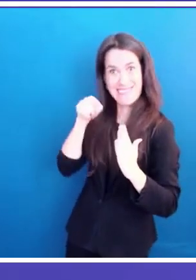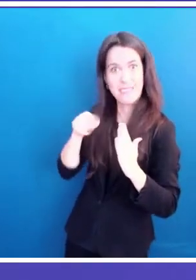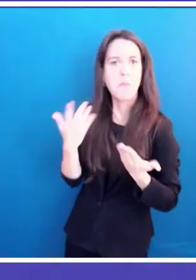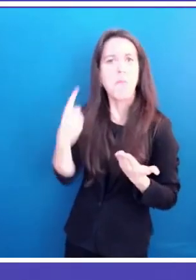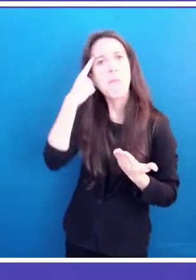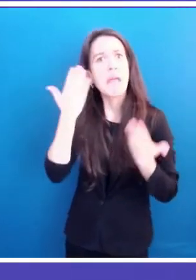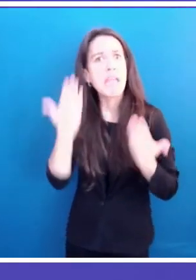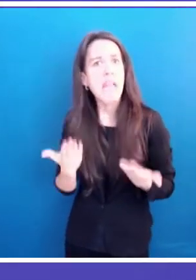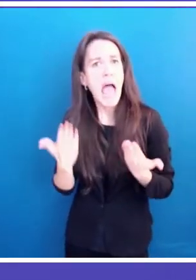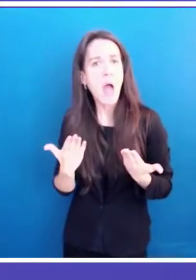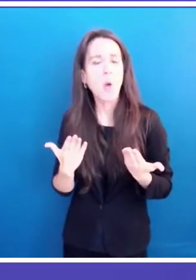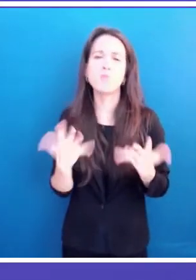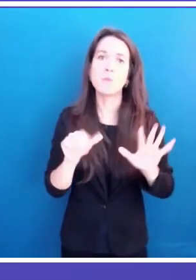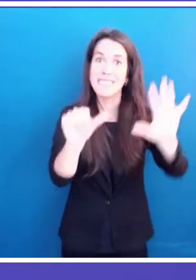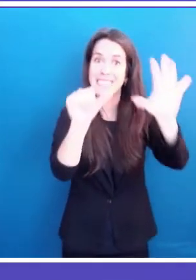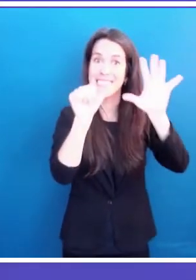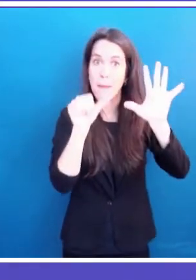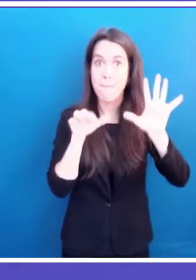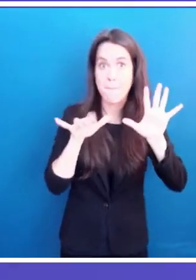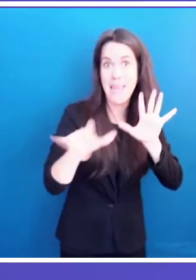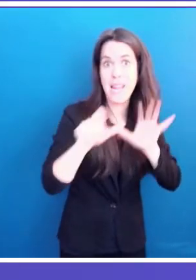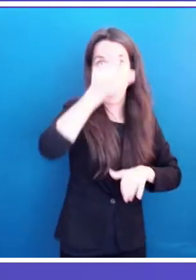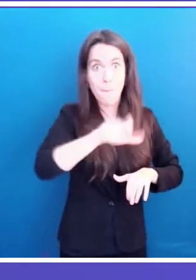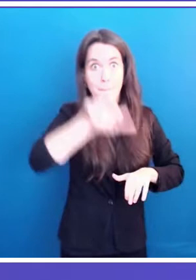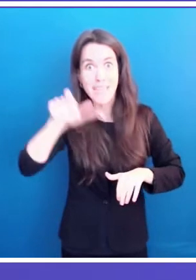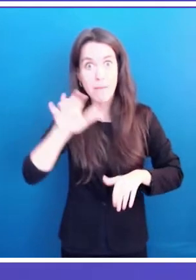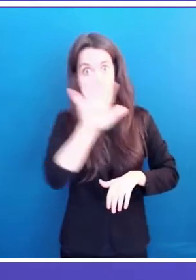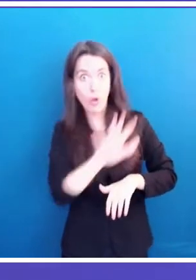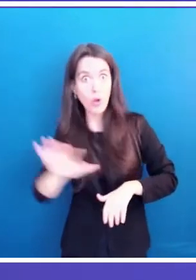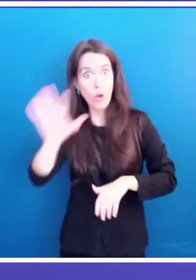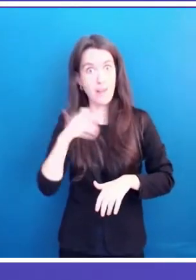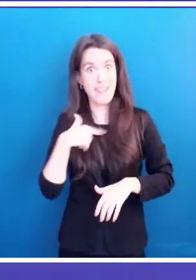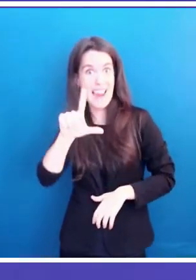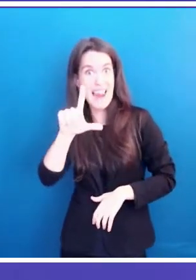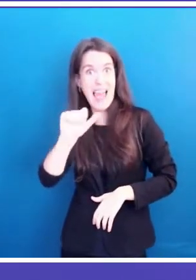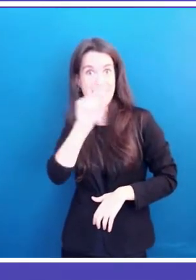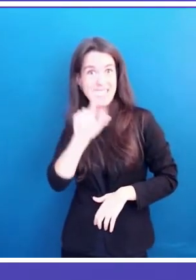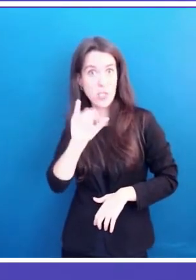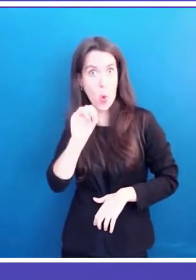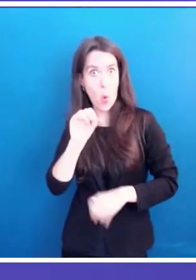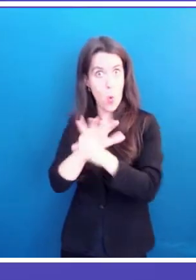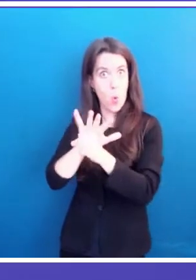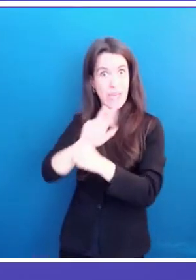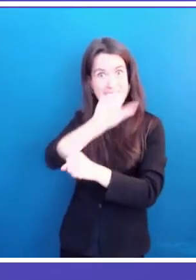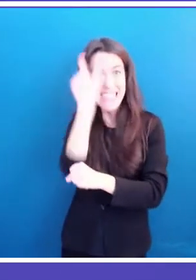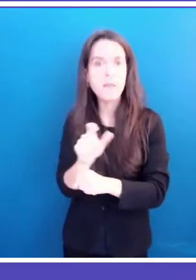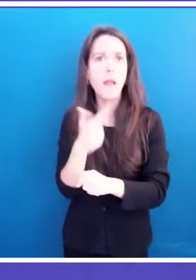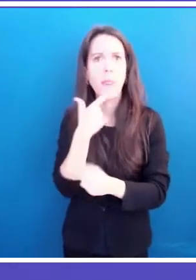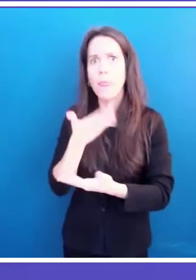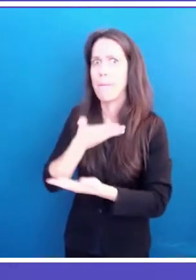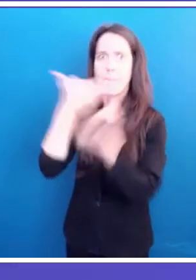الحالية من حيث الوضع الصحي يمكننا أن نقول بأن 6 مليون نسمة تقريبا